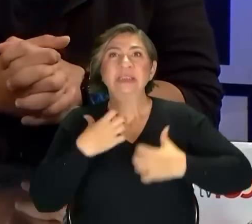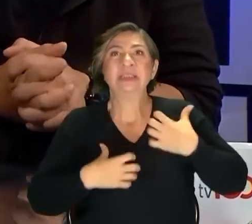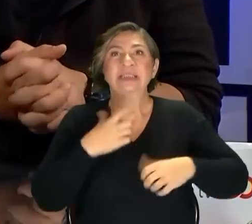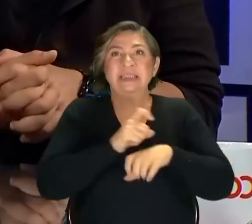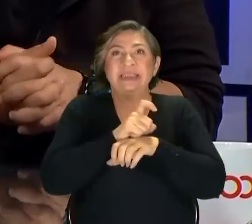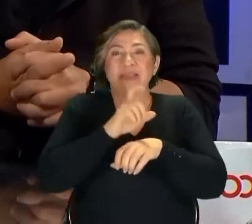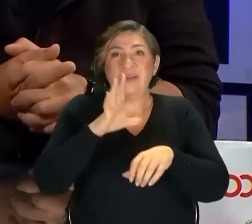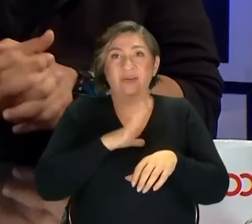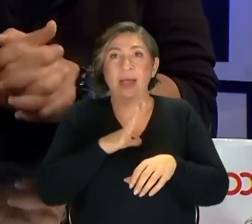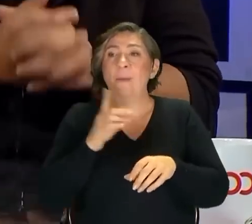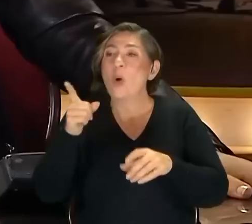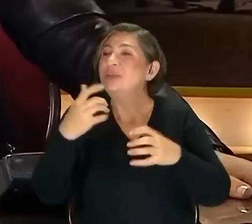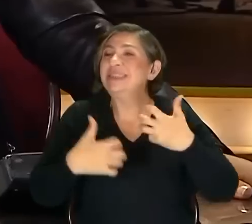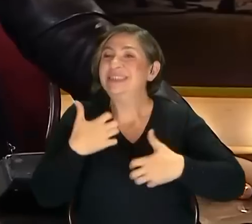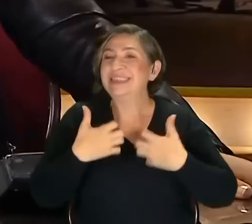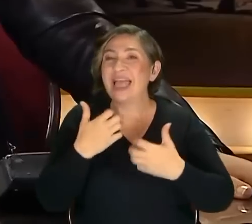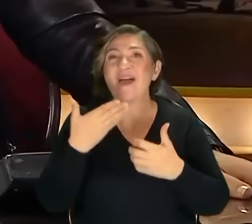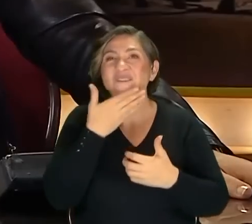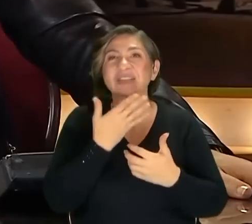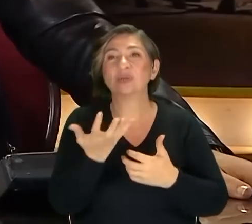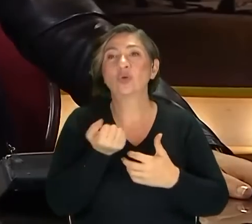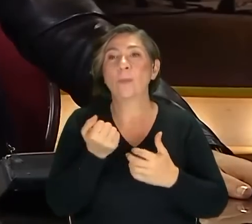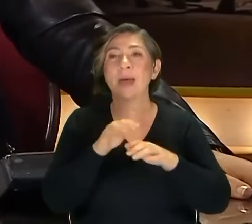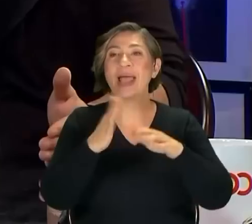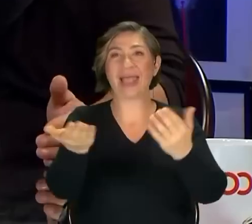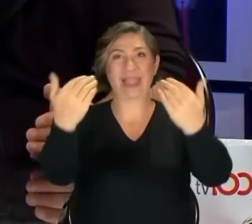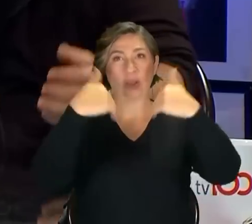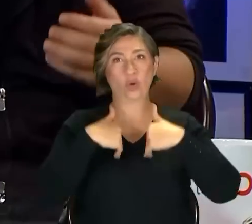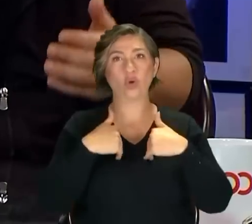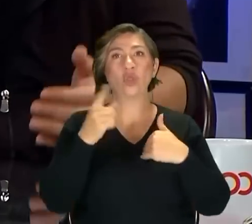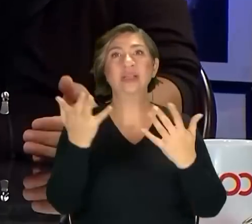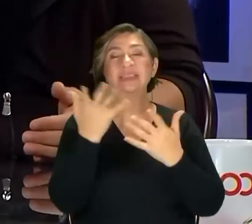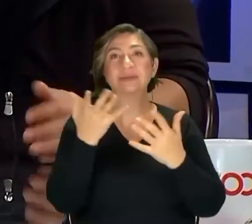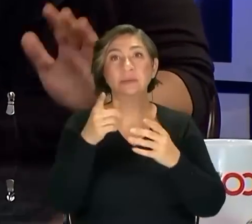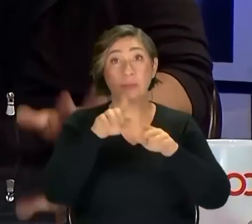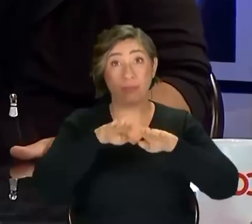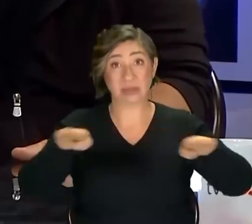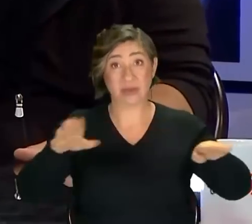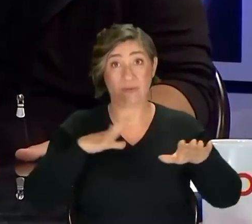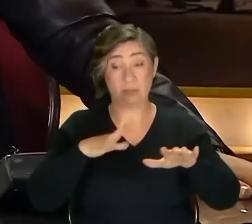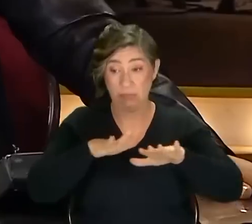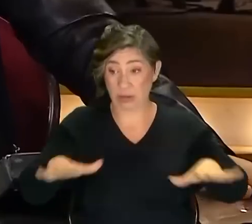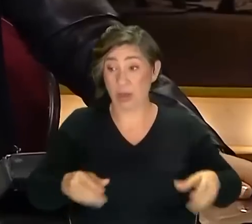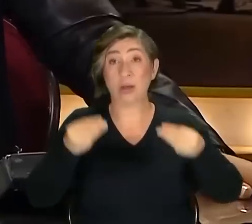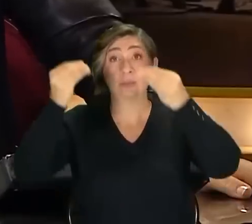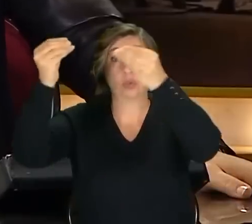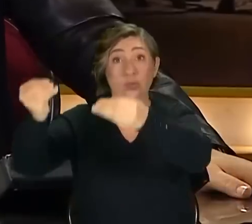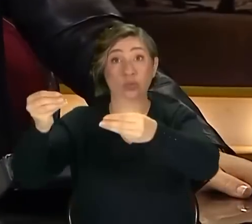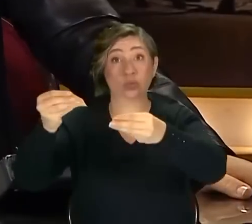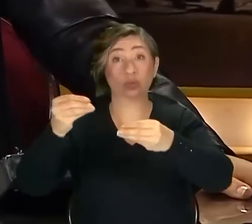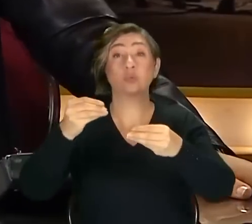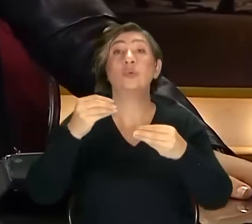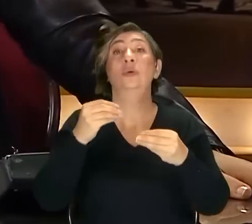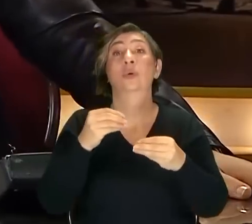oluyordu hepsinde. Ben de o stresten nemalanıyordum. Akşam benim masama geliyorlardı. Onları daha masan da... Masan mı vardı tabii orada? Tabii masayı da götürdük. Yani